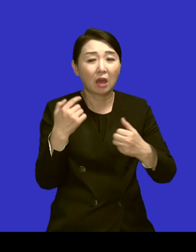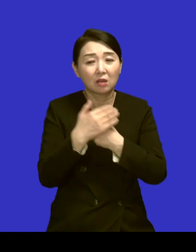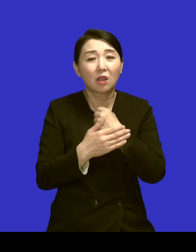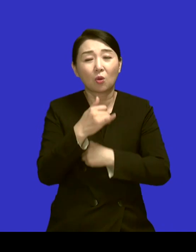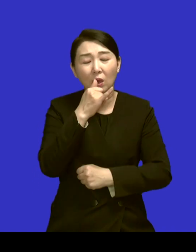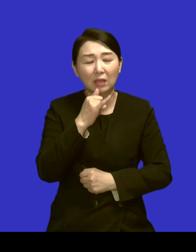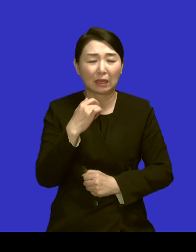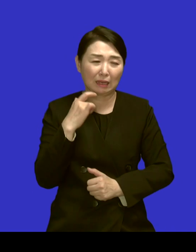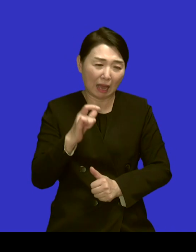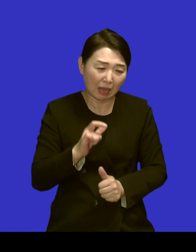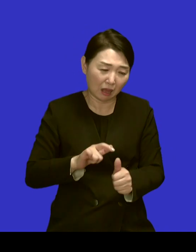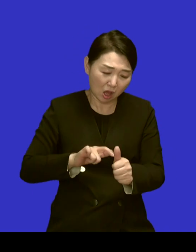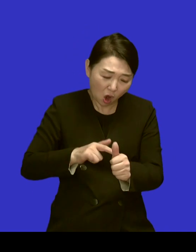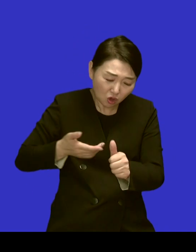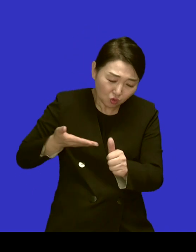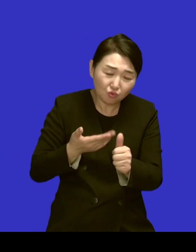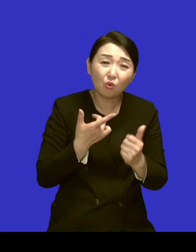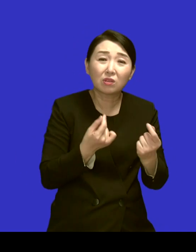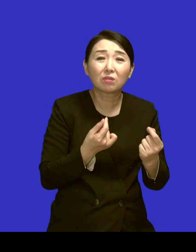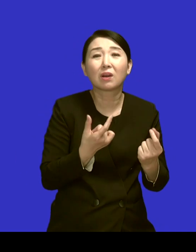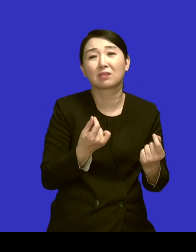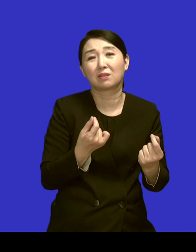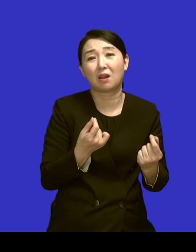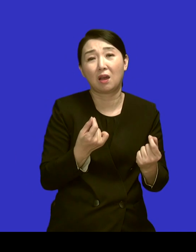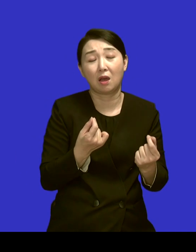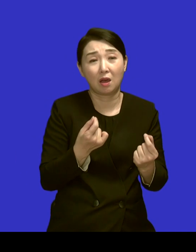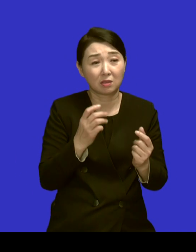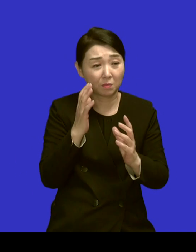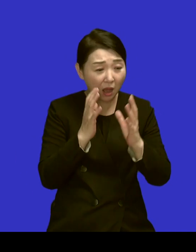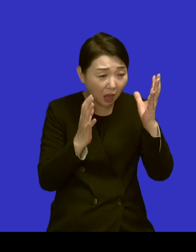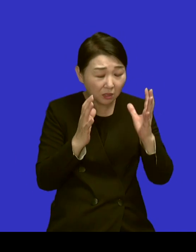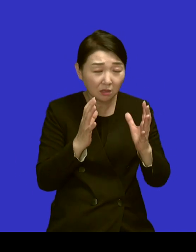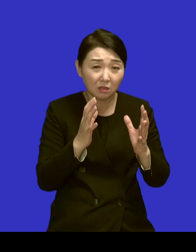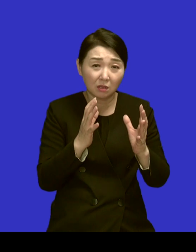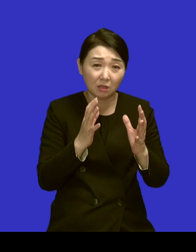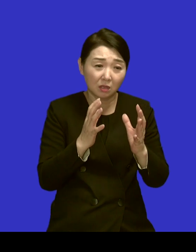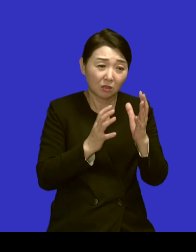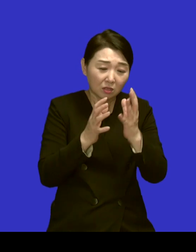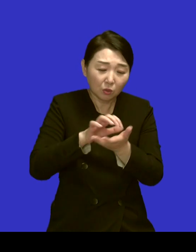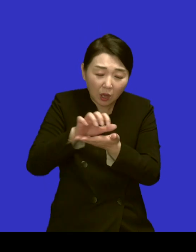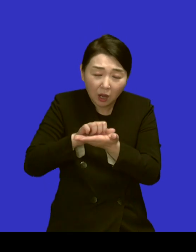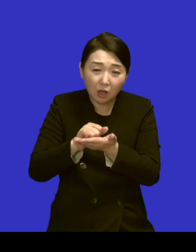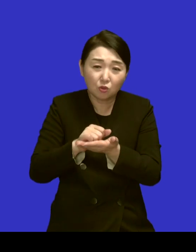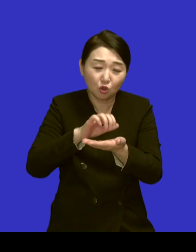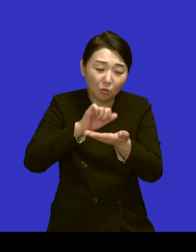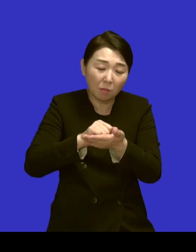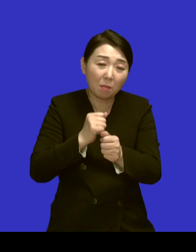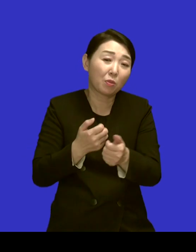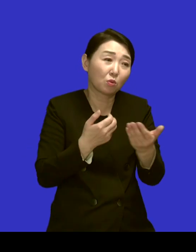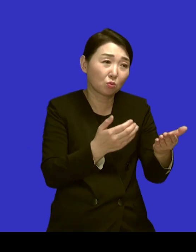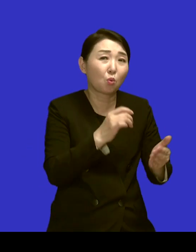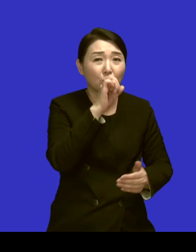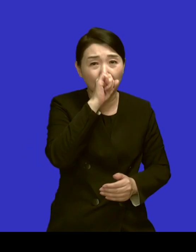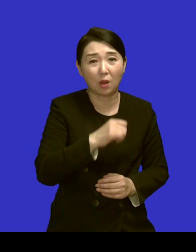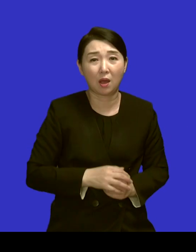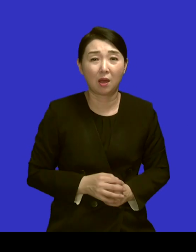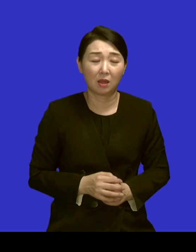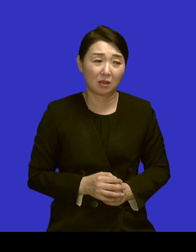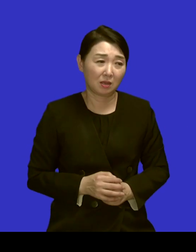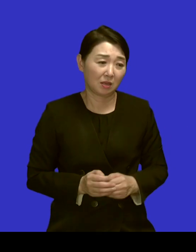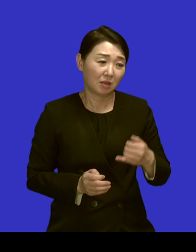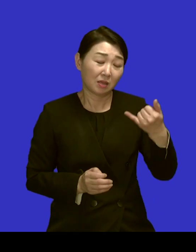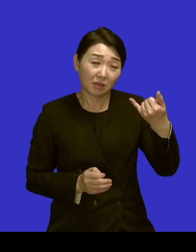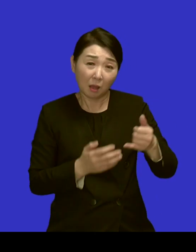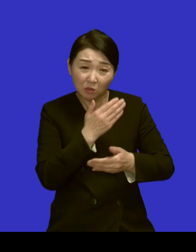것이 아닌가 하는 생각이 들 때가 너무나 많아요. 근데 우리 아이들 그 채소 갈아가지고 주먹밥에 넣어주면 잘 먹어요. 그러니까 다음 세대들에게 맞는